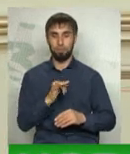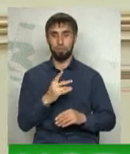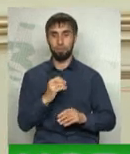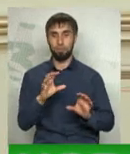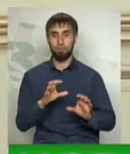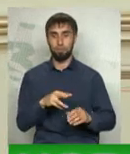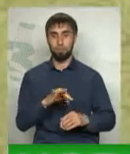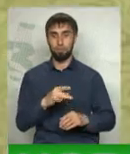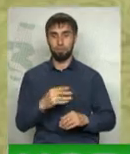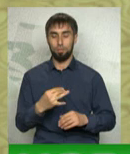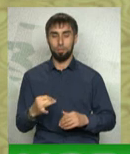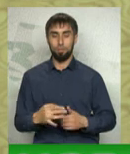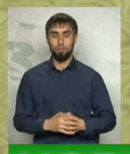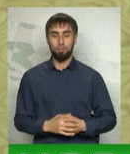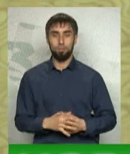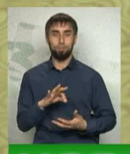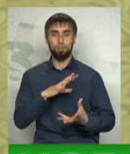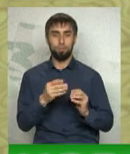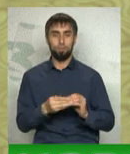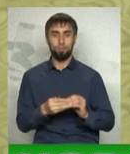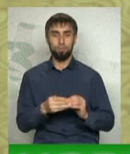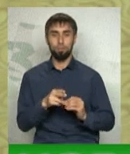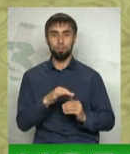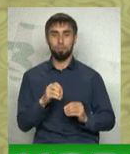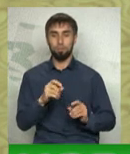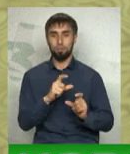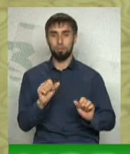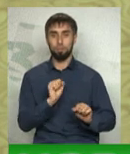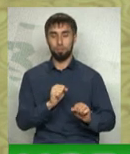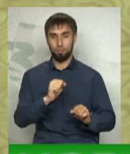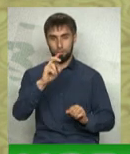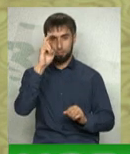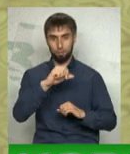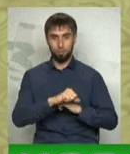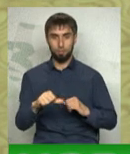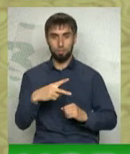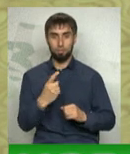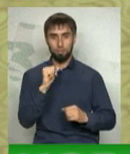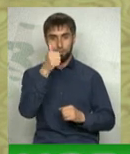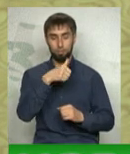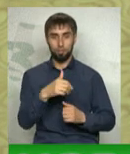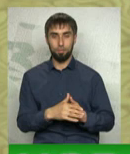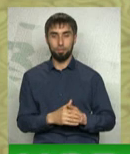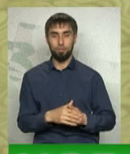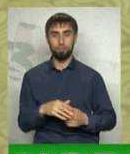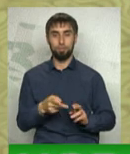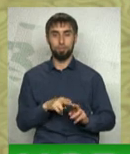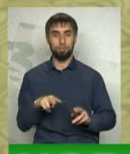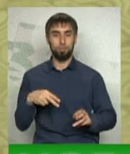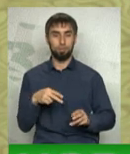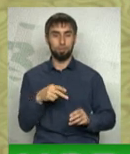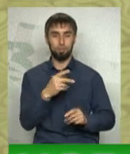миграции. По итогам привлечения граждан к защите государственной границы в 2021 году правами начальника управления